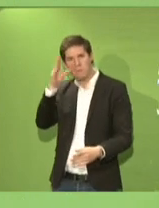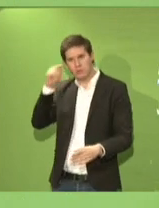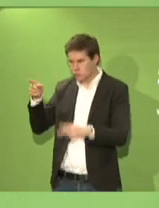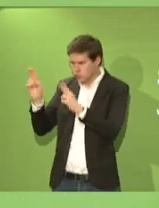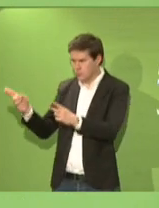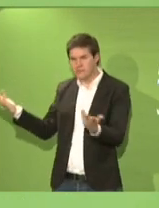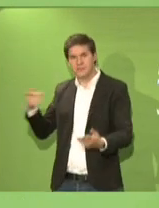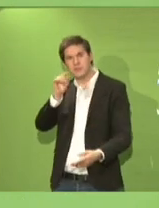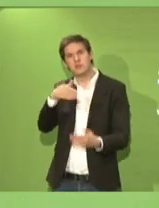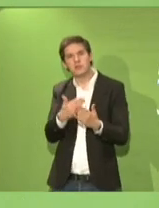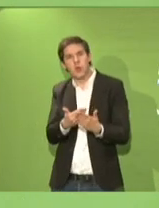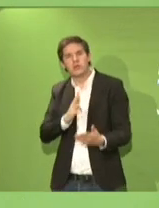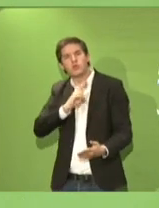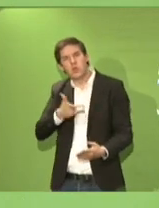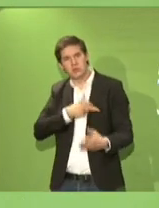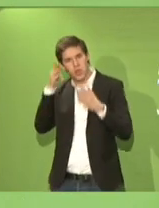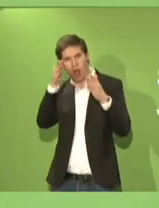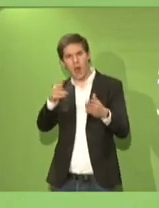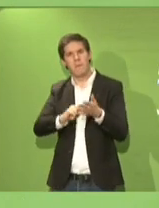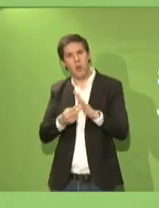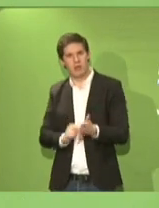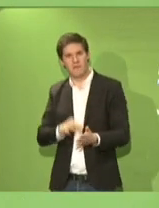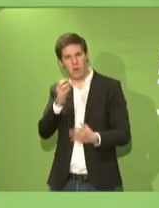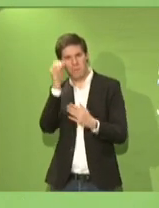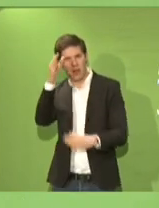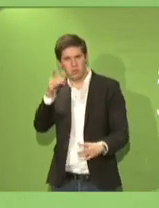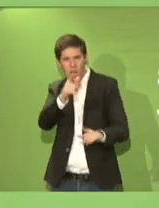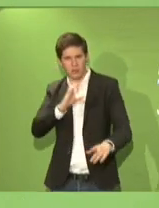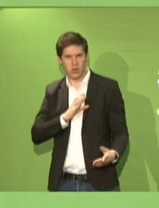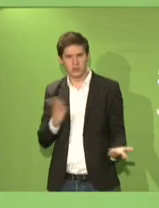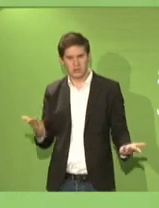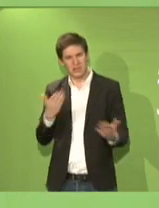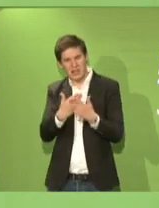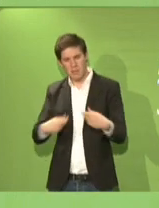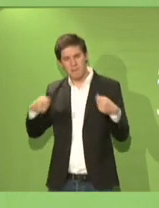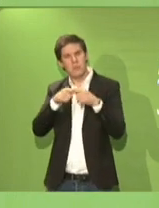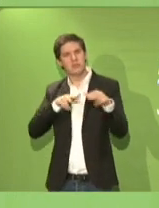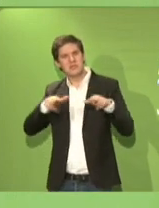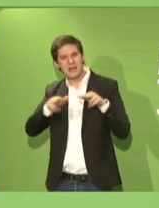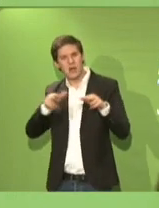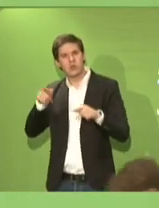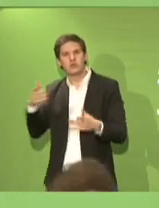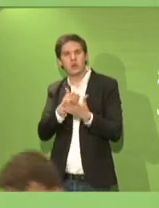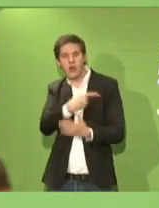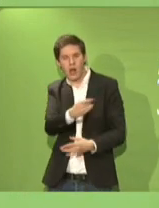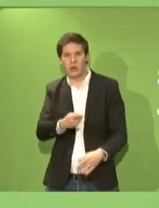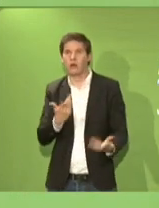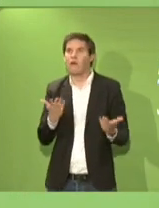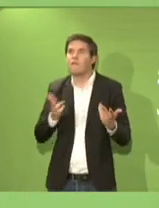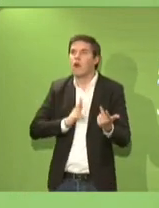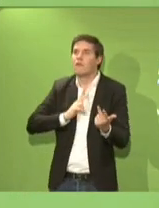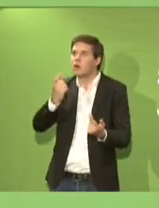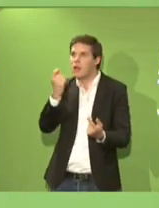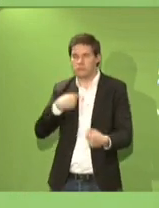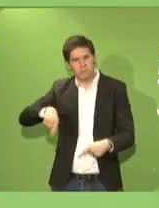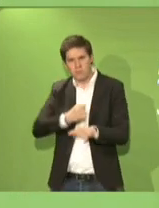für eine sozial ausgerichtete Bildungspolitik nicht aus. Liebe Freundinnen und Freunde, die Bundesregierung lässt die Kommunen am langen Arm verhungern. Das machen wir nicht mit.